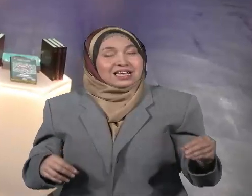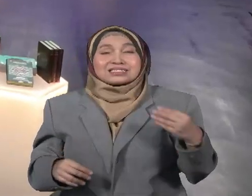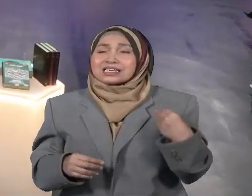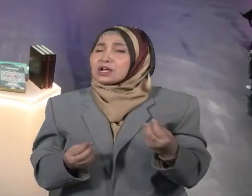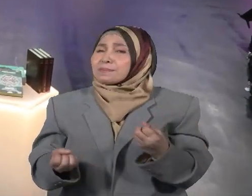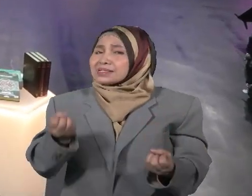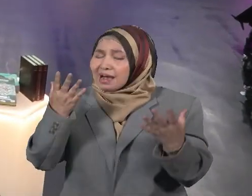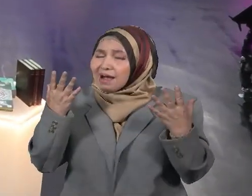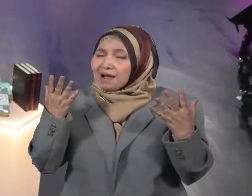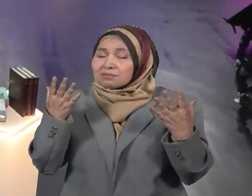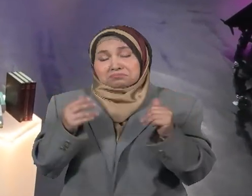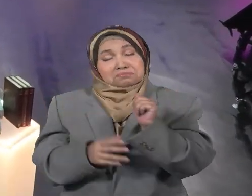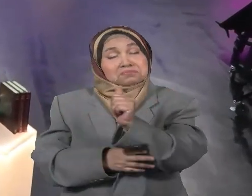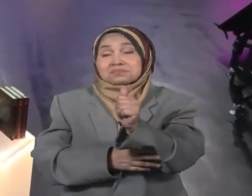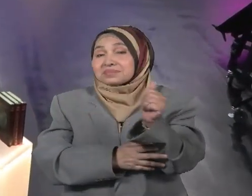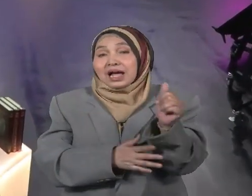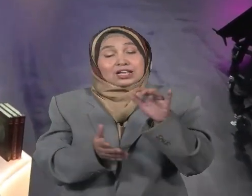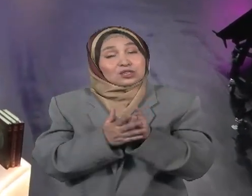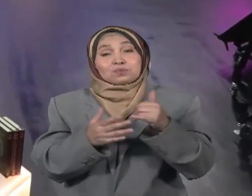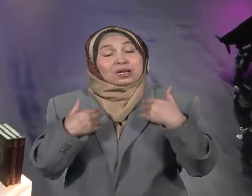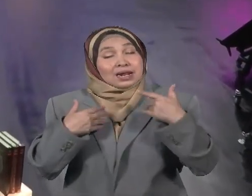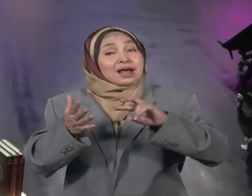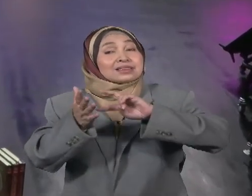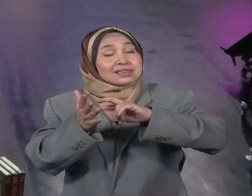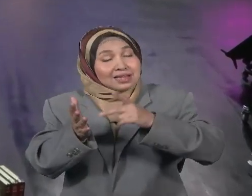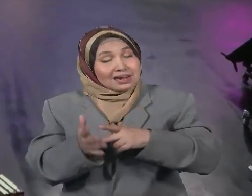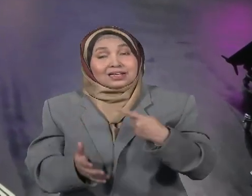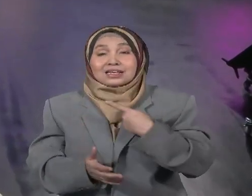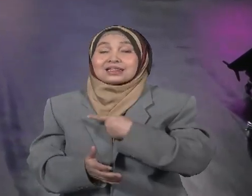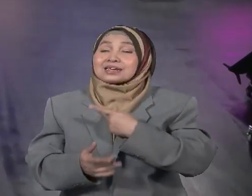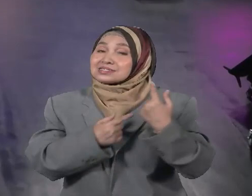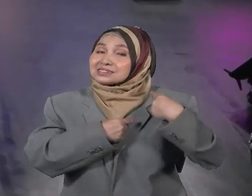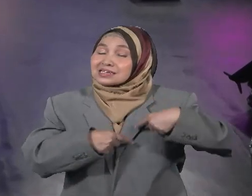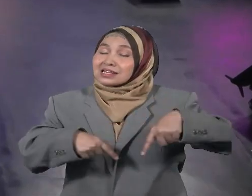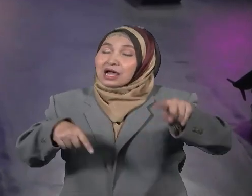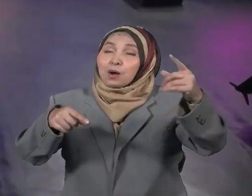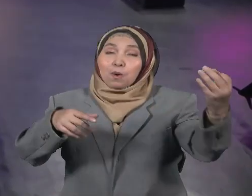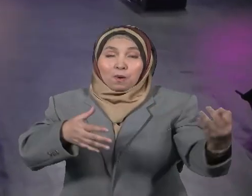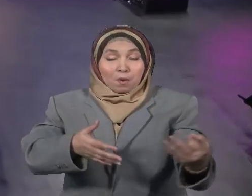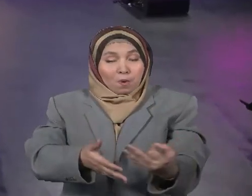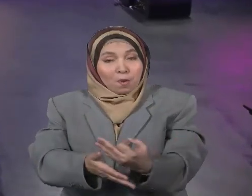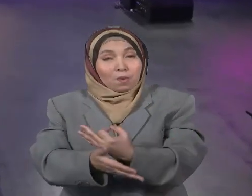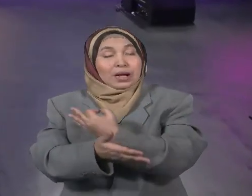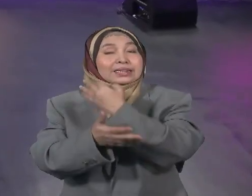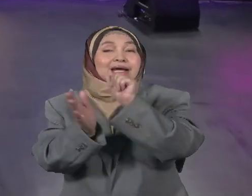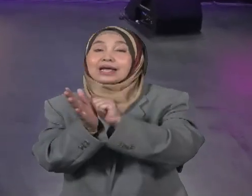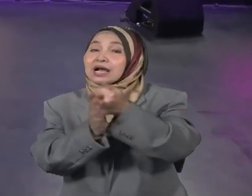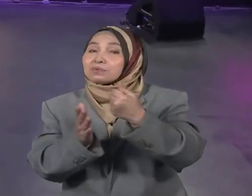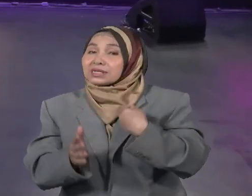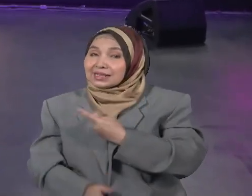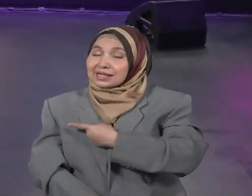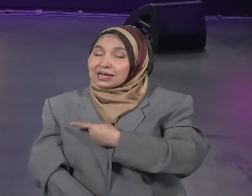banyak terpulang, tetapi itu adalah tandanya kita sedang menyuburkan akaun kita, Ustaz,